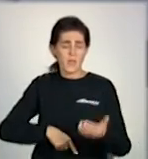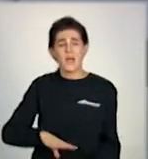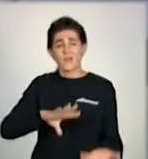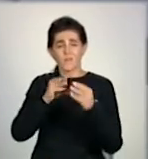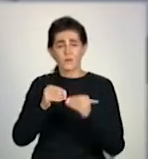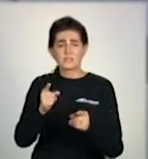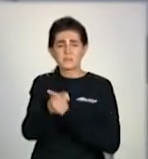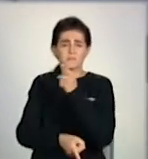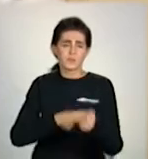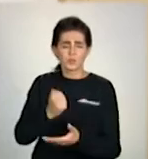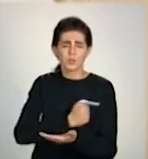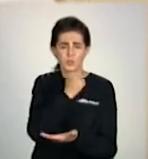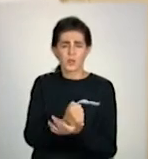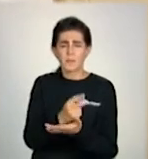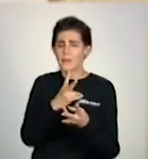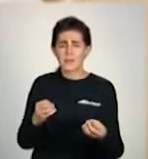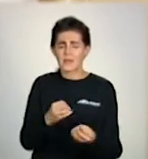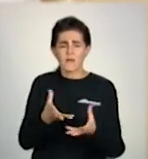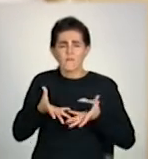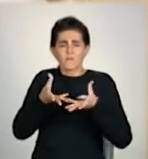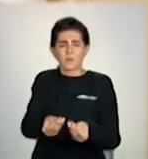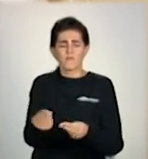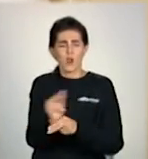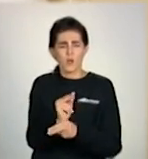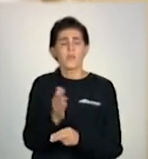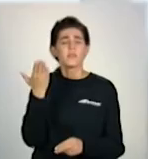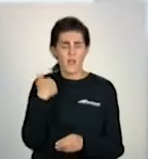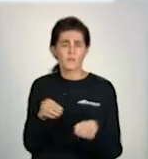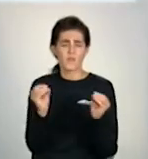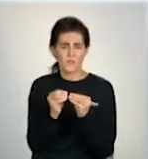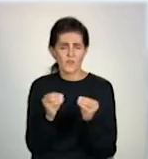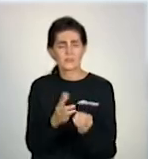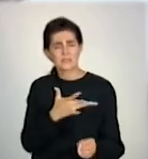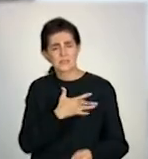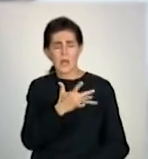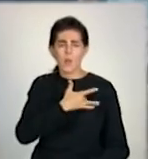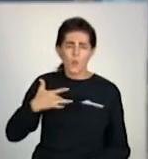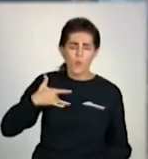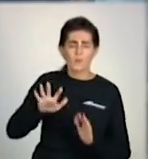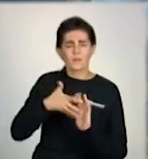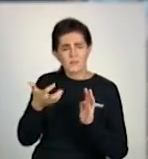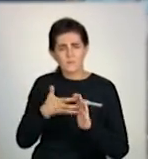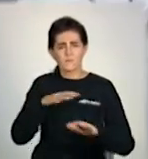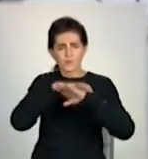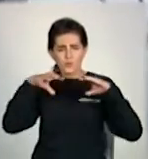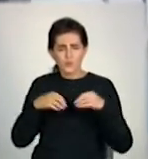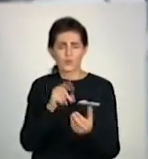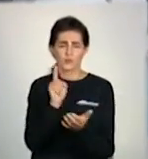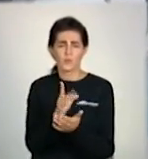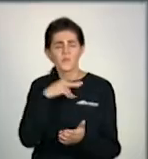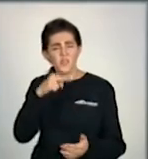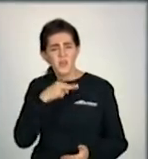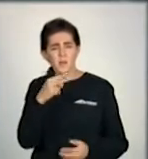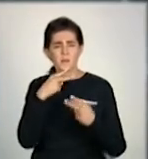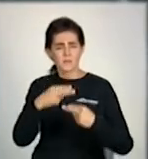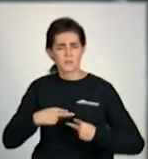зміна штамів не вплине на лікування, каже медик. Як і раніше лікуватимуть серцеву і легеневу недостатність, тому треба бути уважним до